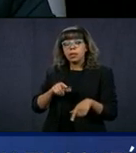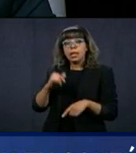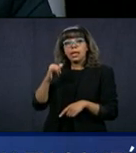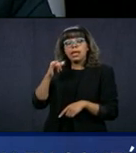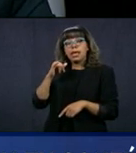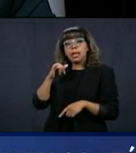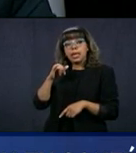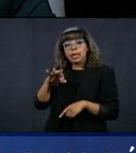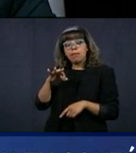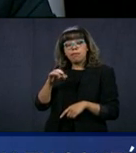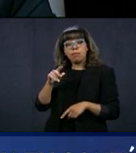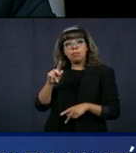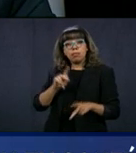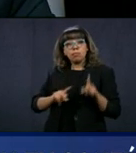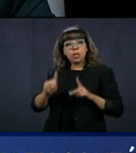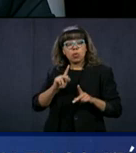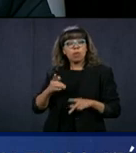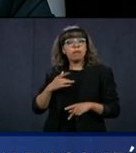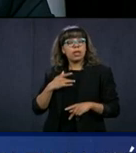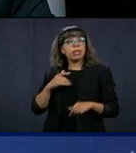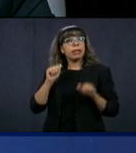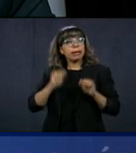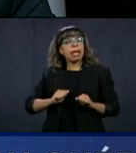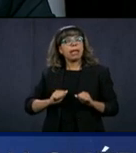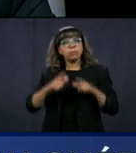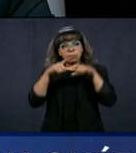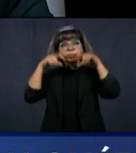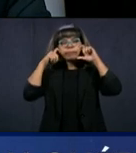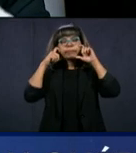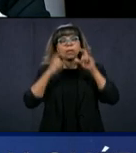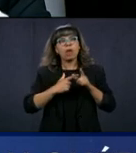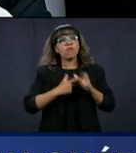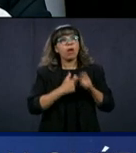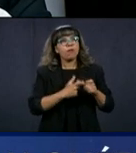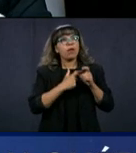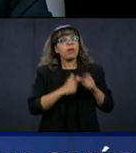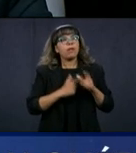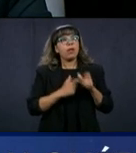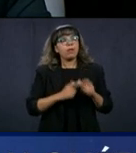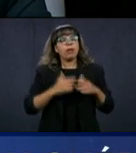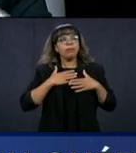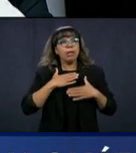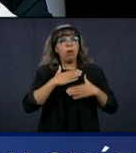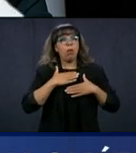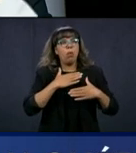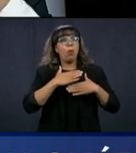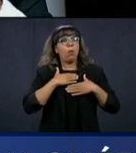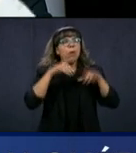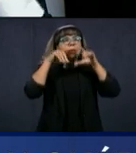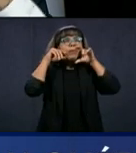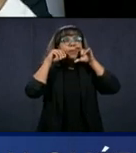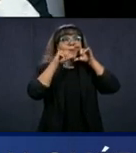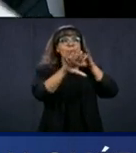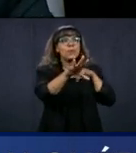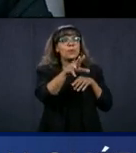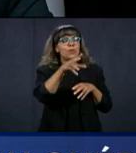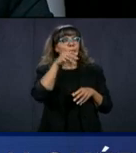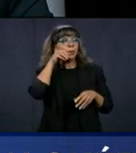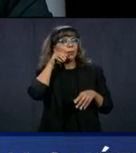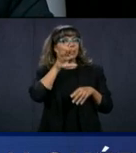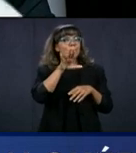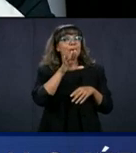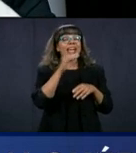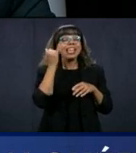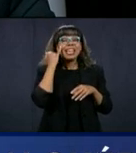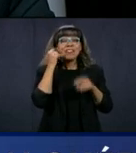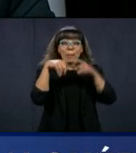En fait, je peux leur dire, si vous êtes en mesure de tolérer un masque, utilisez-le. Parce que lorsque vous utilisez un masque,